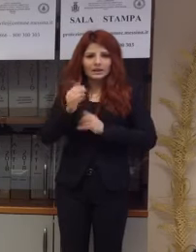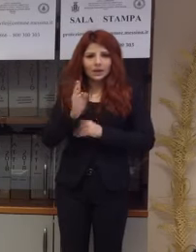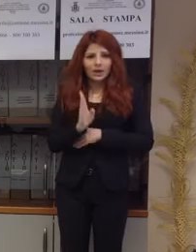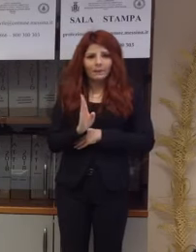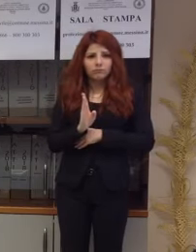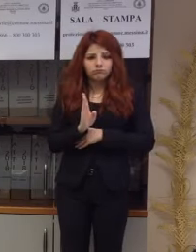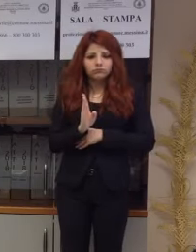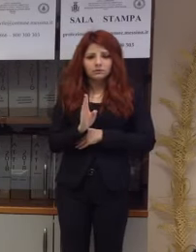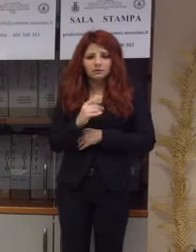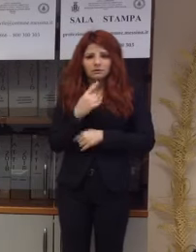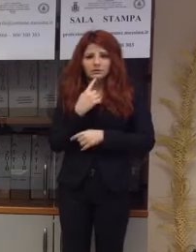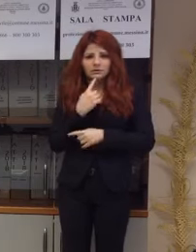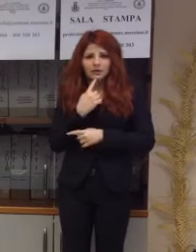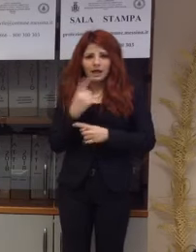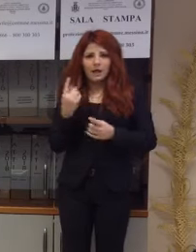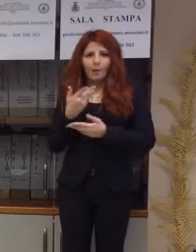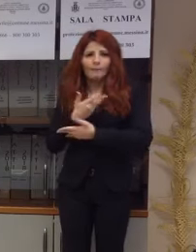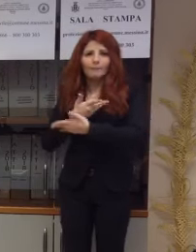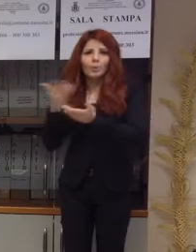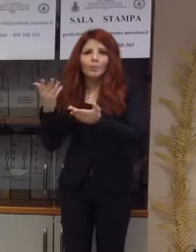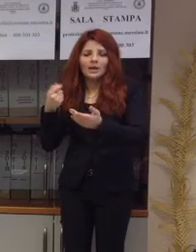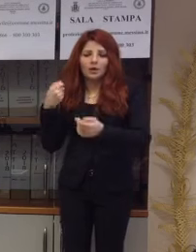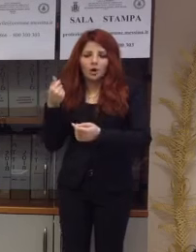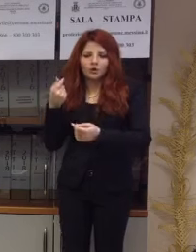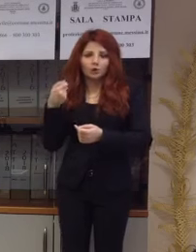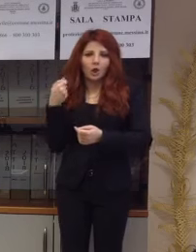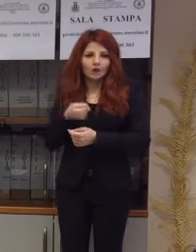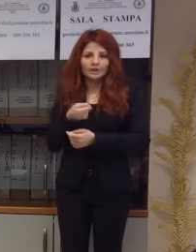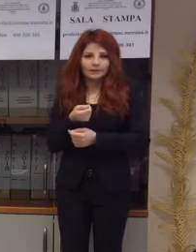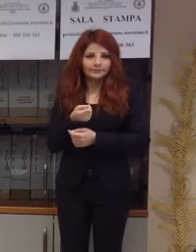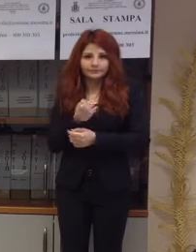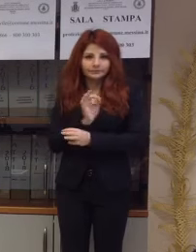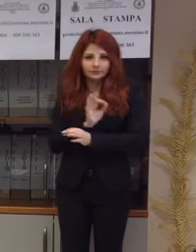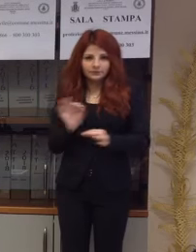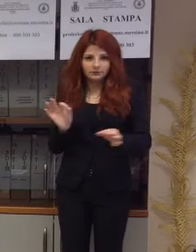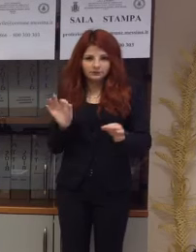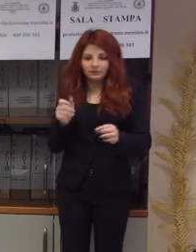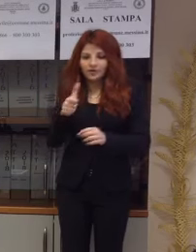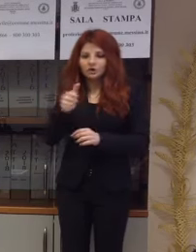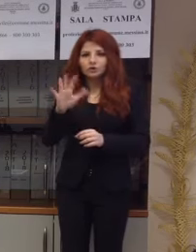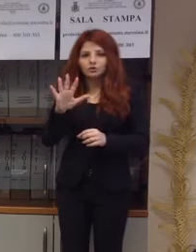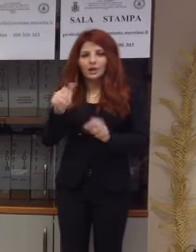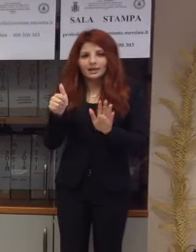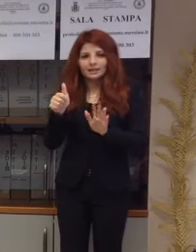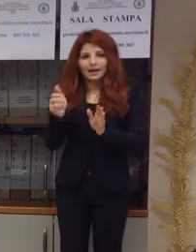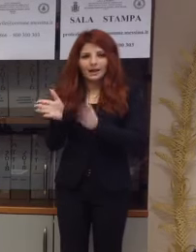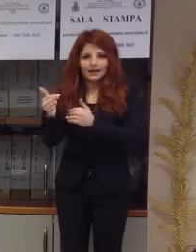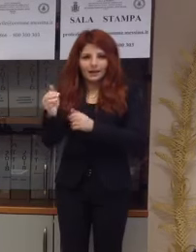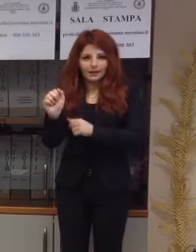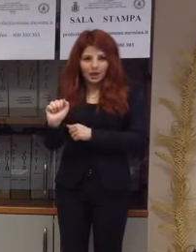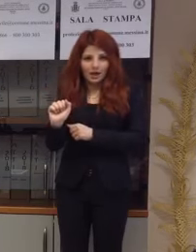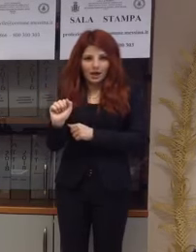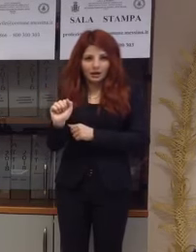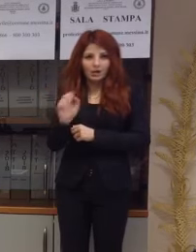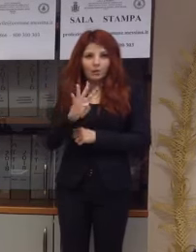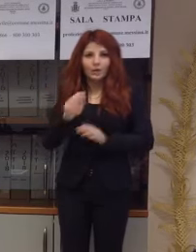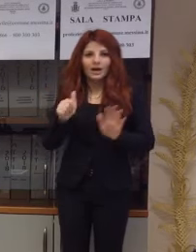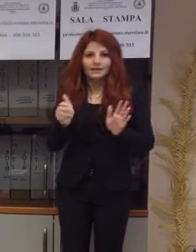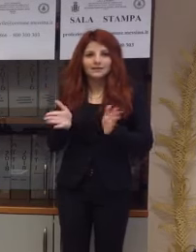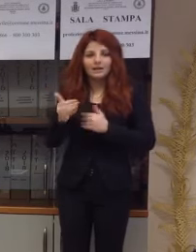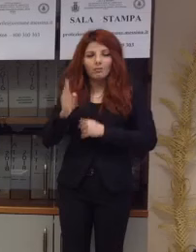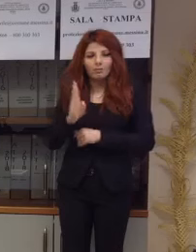avere nessun sostegno pubblico e sono quindi 156 quelle della lettera A e 46 della lettera B, totale